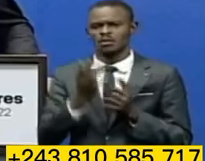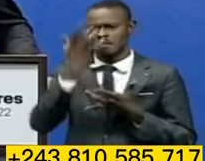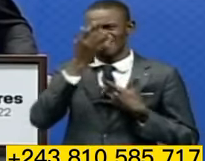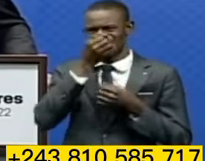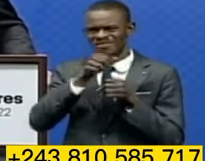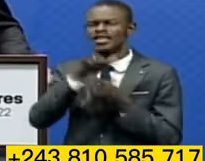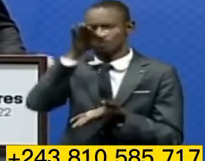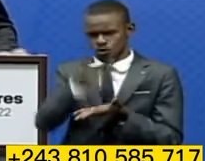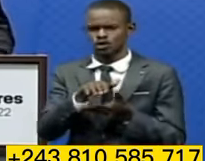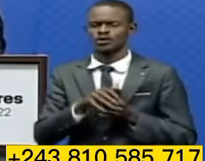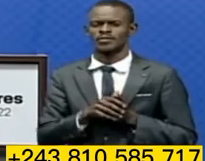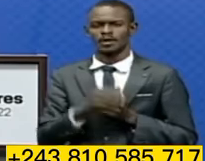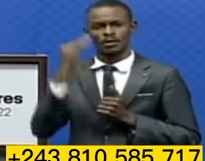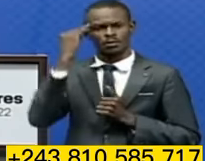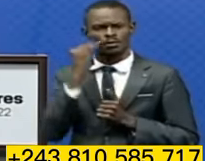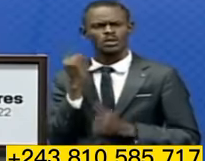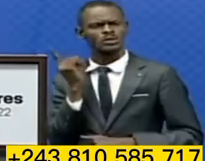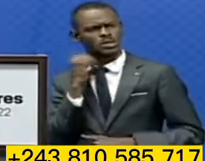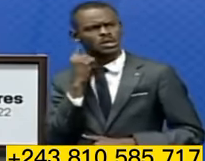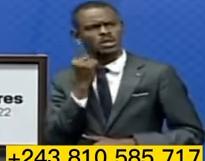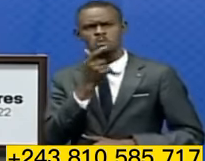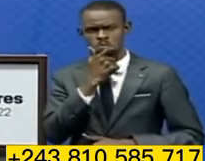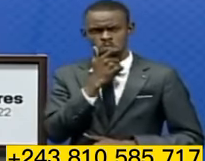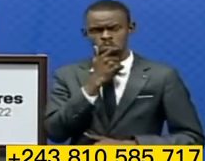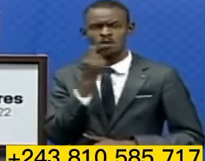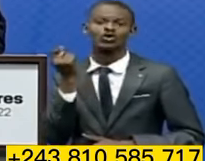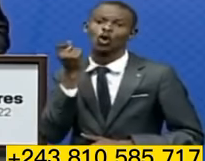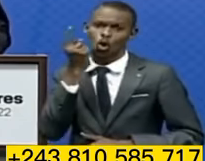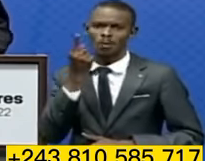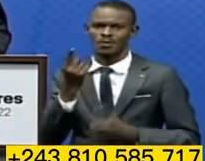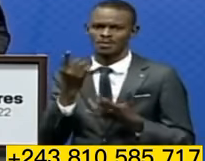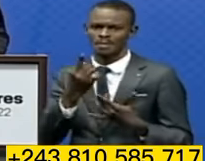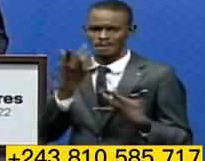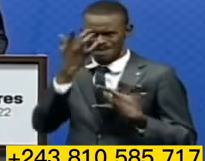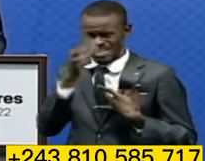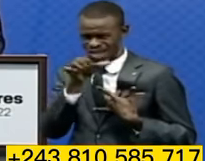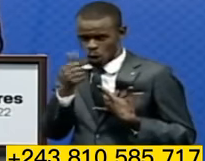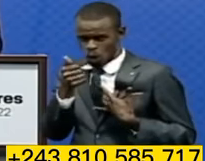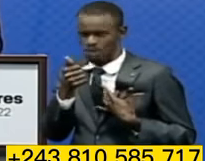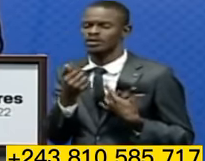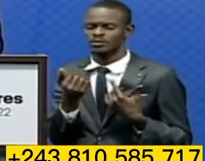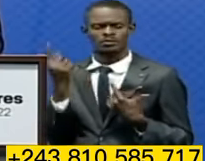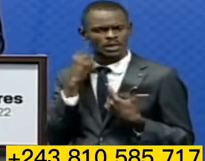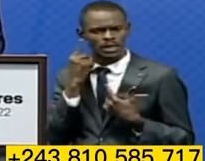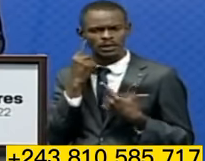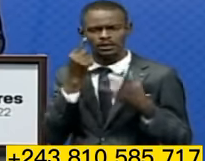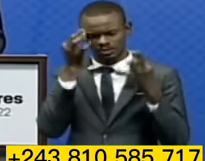note d'information qui est aussi revenue sur la situation d'autres épidémies à travers le pays.